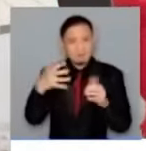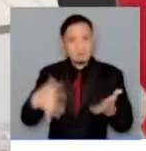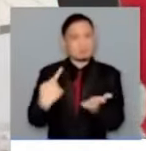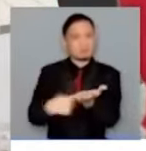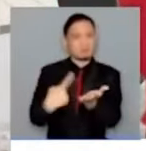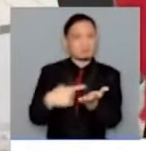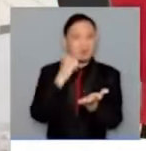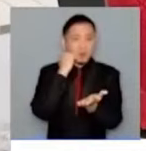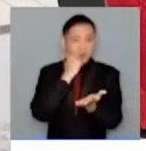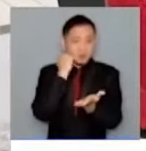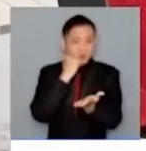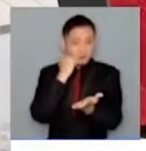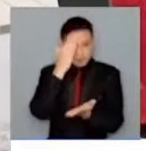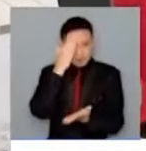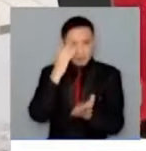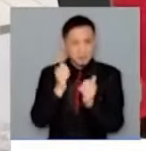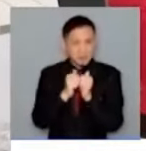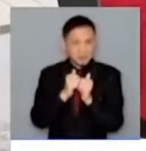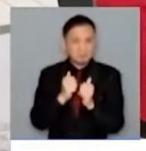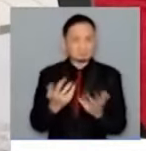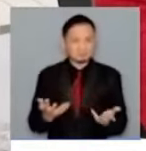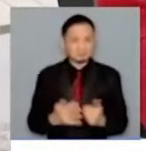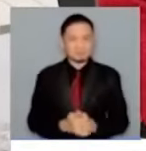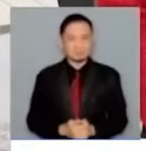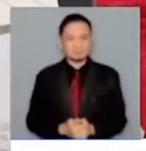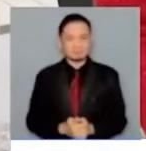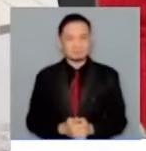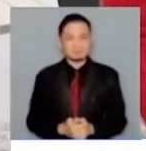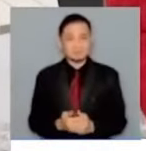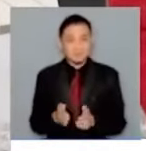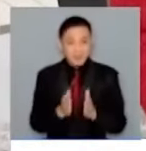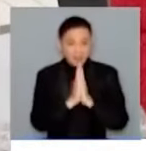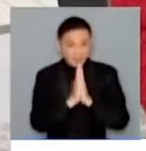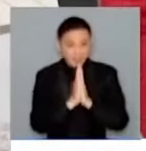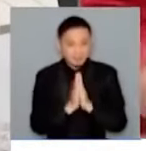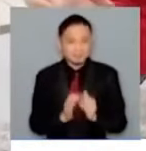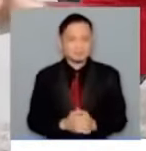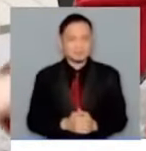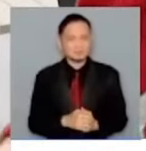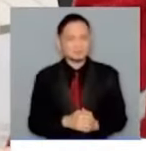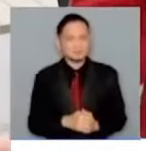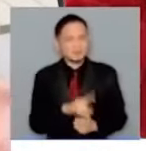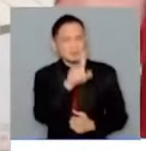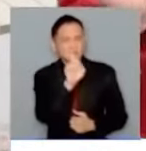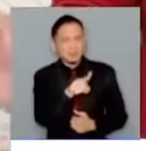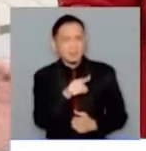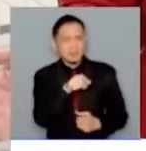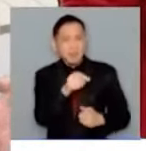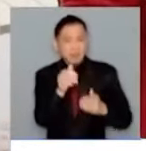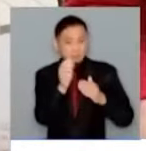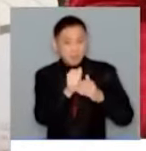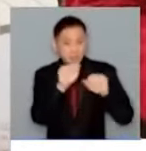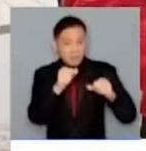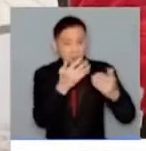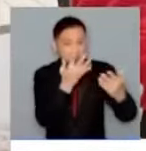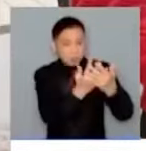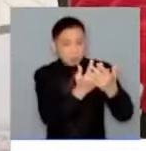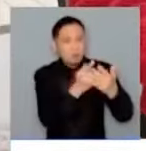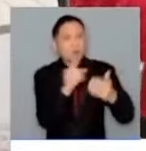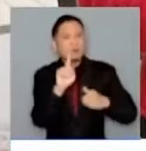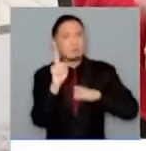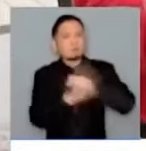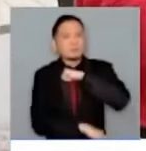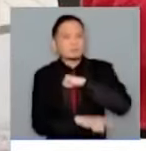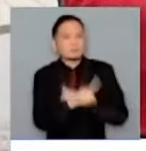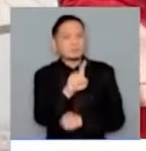segment. Hashtag Attorney Gabby, may nakukulong ba talaga na kabit? Anong parusa ba sa mga kabit na yan? Well, depende